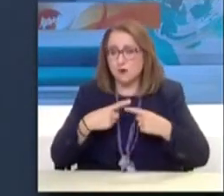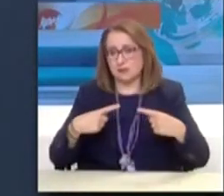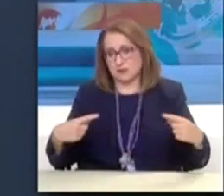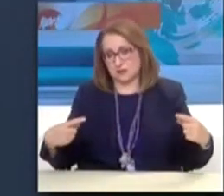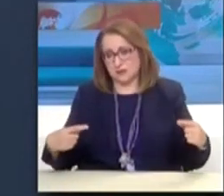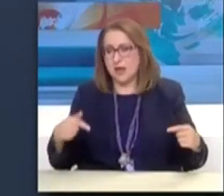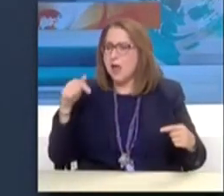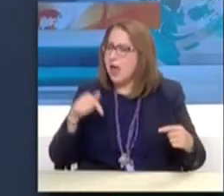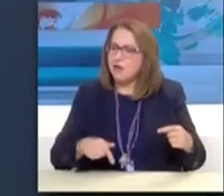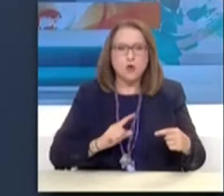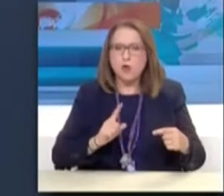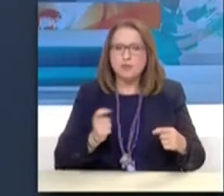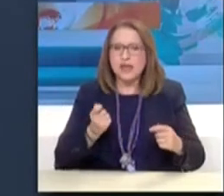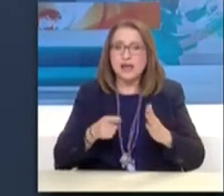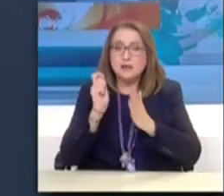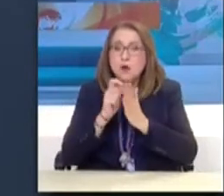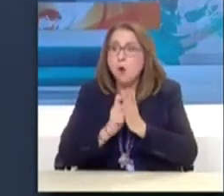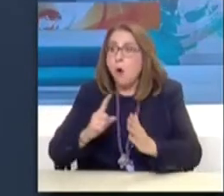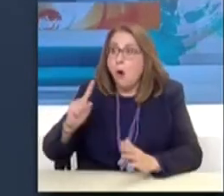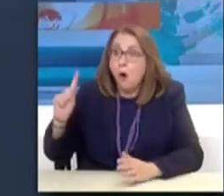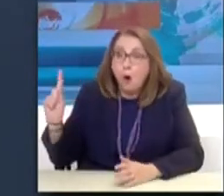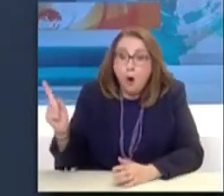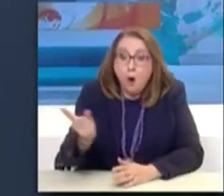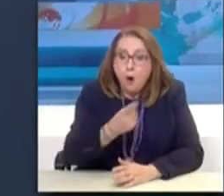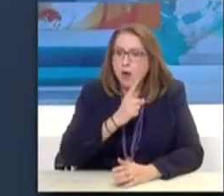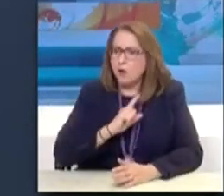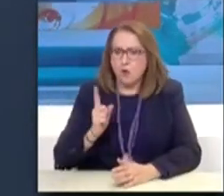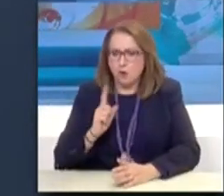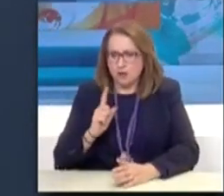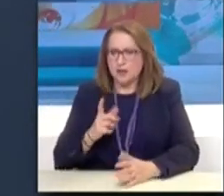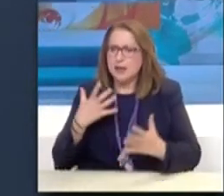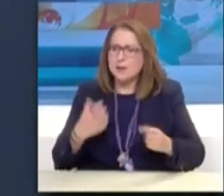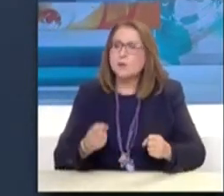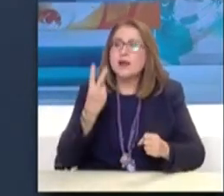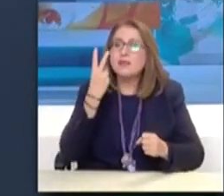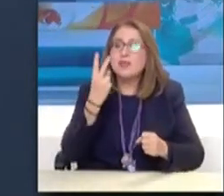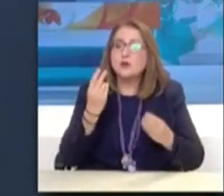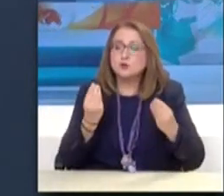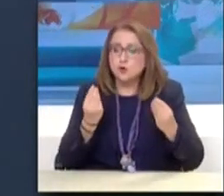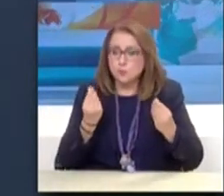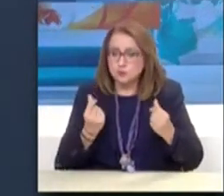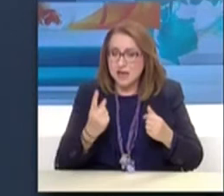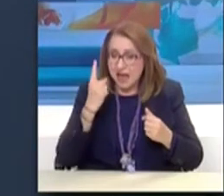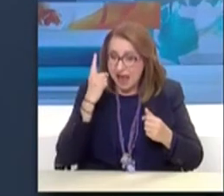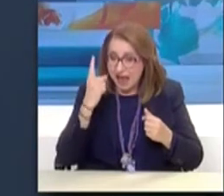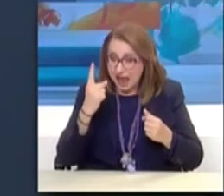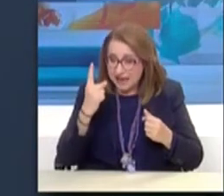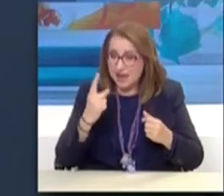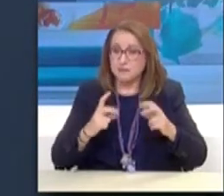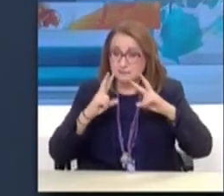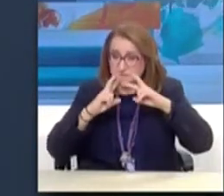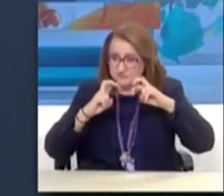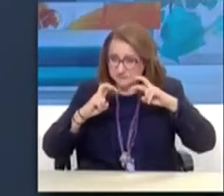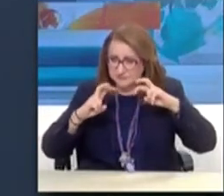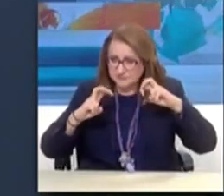καταμέτρηση όλων των περιστατικών, αλλά με δύο ειδικές δειγματοληπτικές διαδικασίες. Η μία είναι εκτεταμένη και